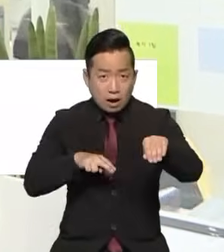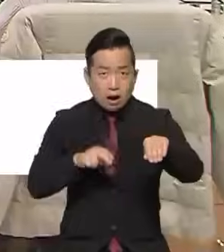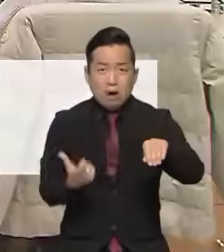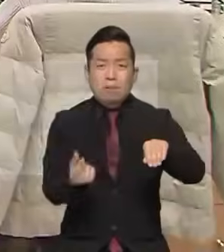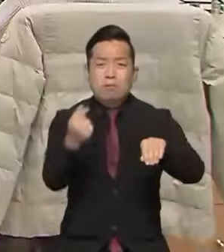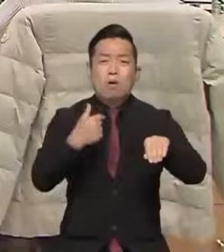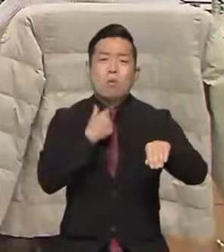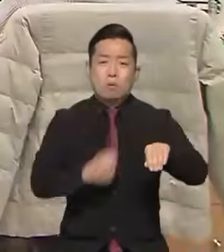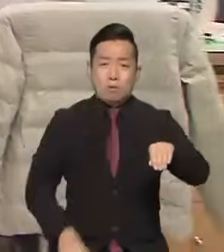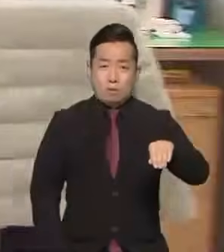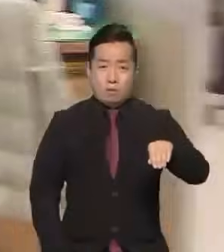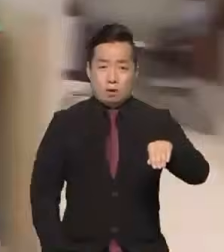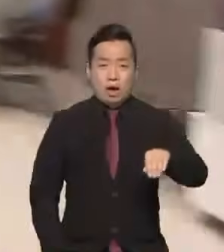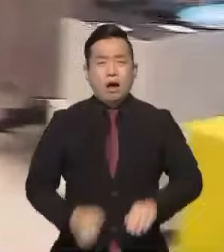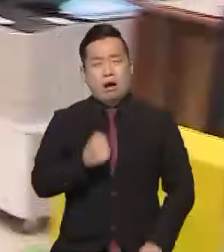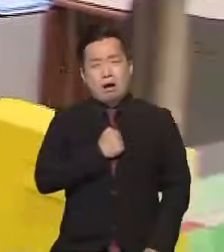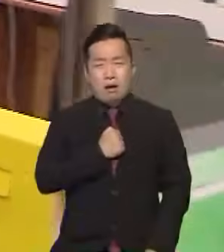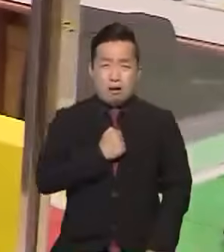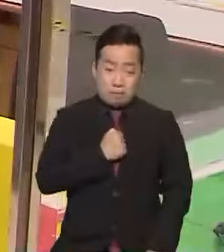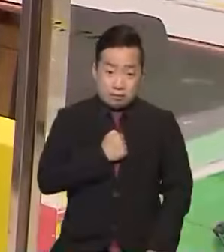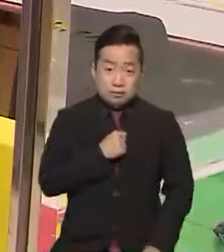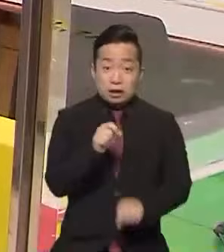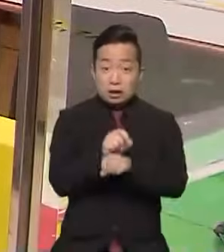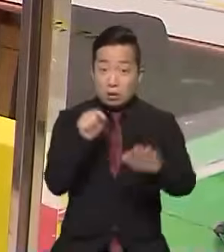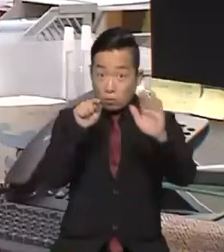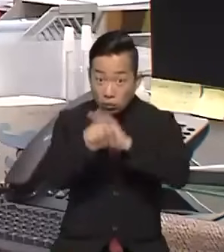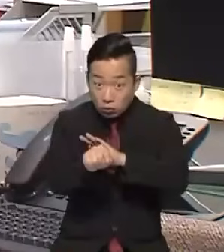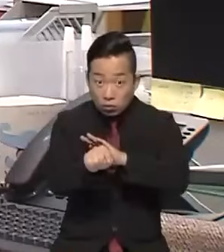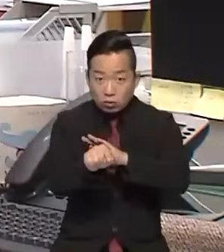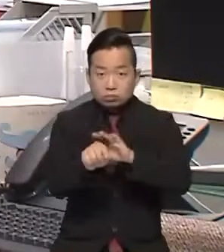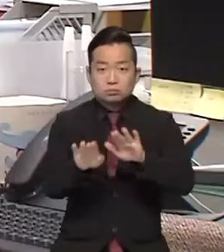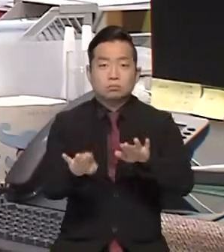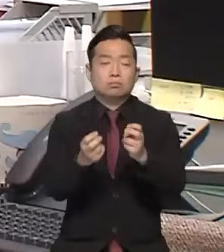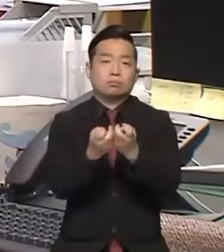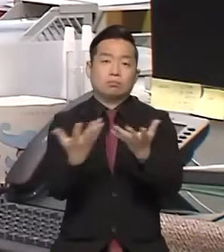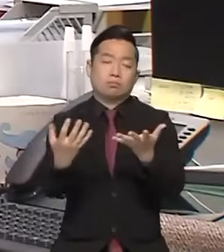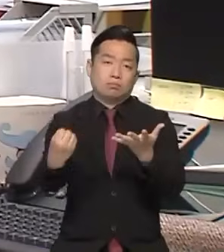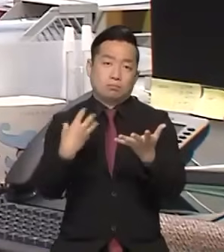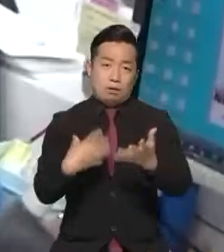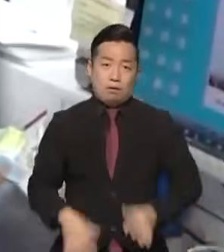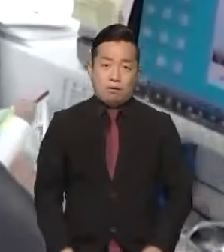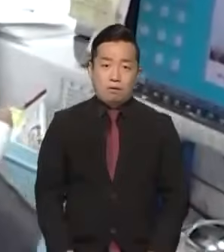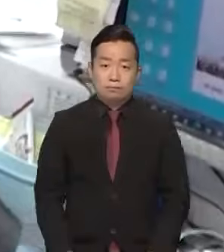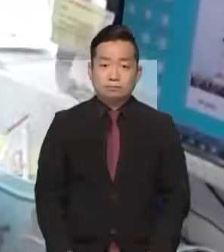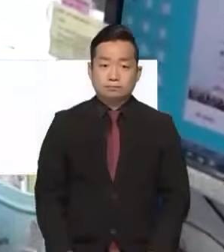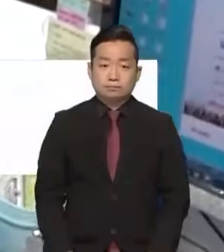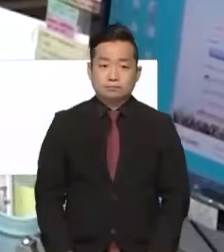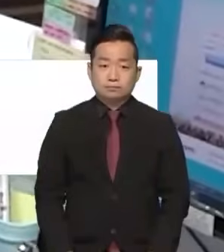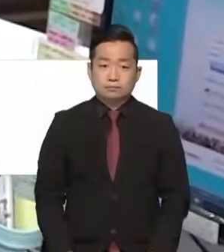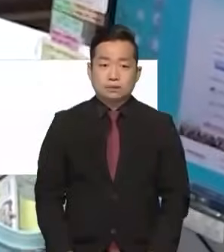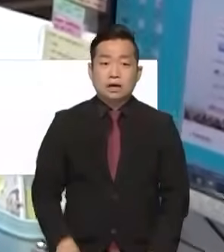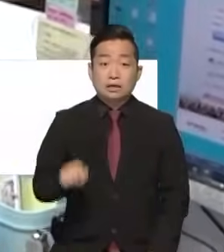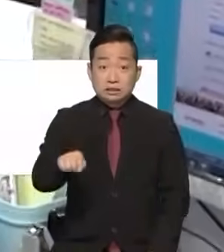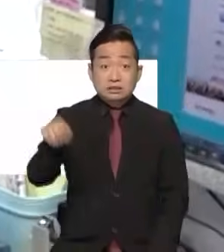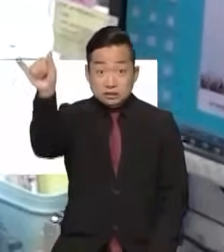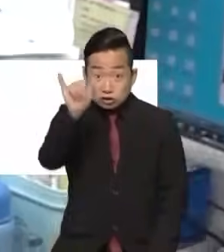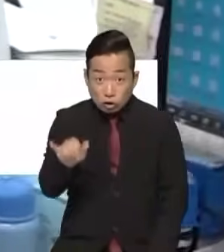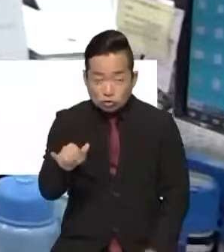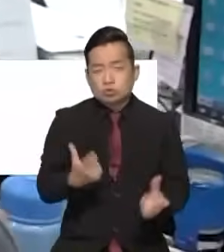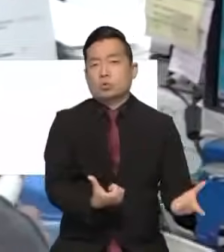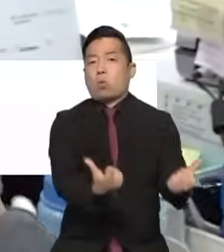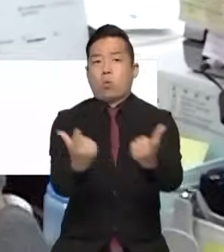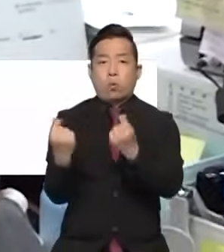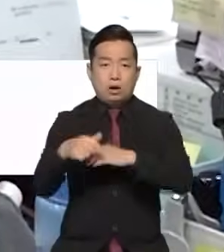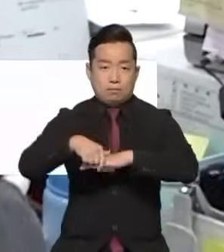빨리. 답답한 마음에 창구로 찾아갔지만 뾰족한 해결책은 없었습니다. 전산망 자체가 전국이 다 안